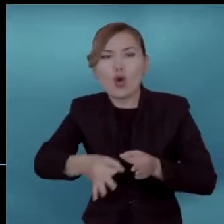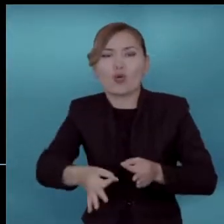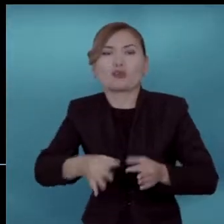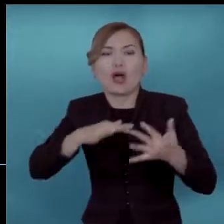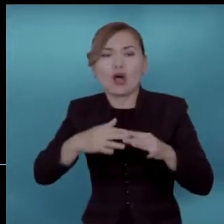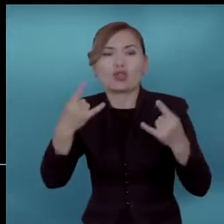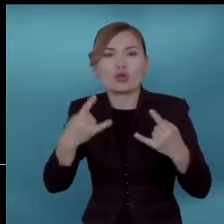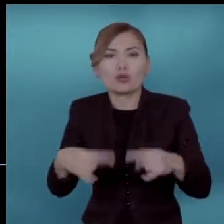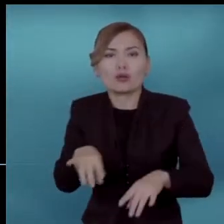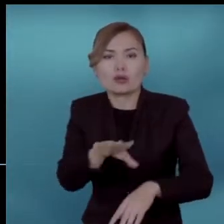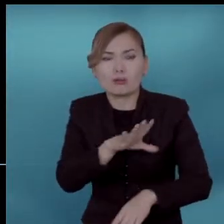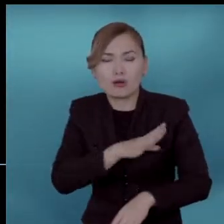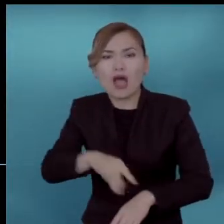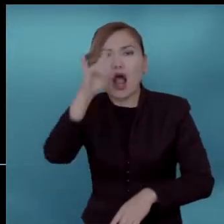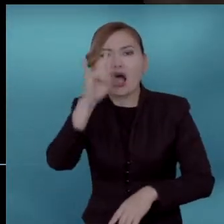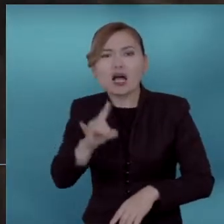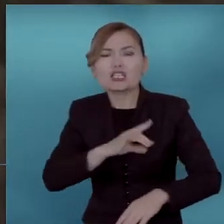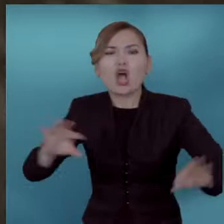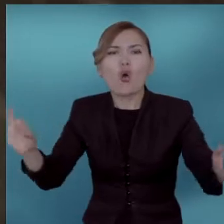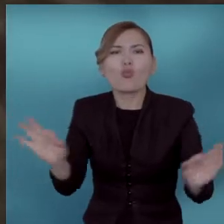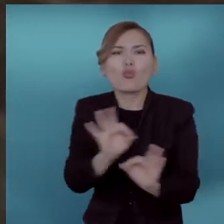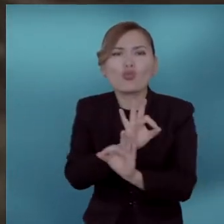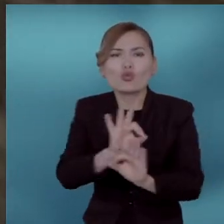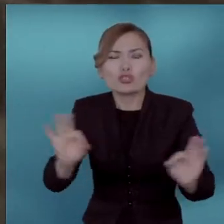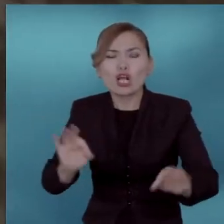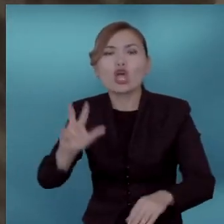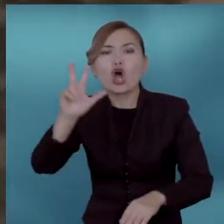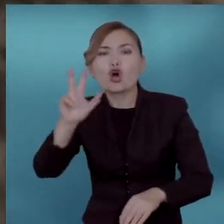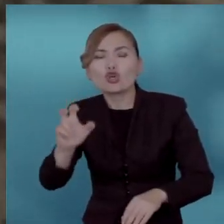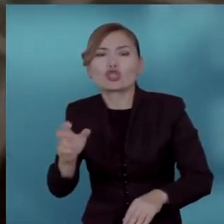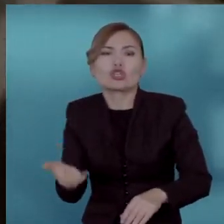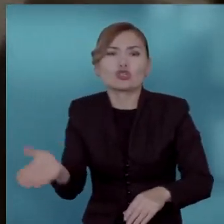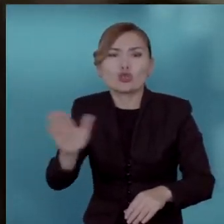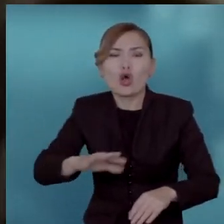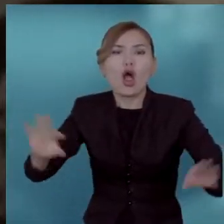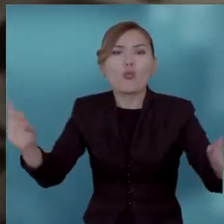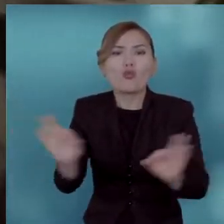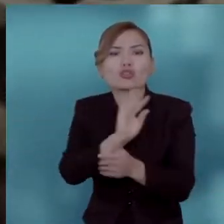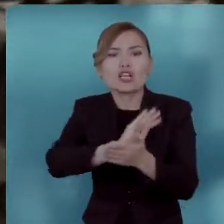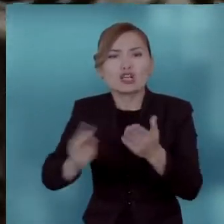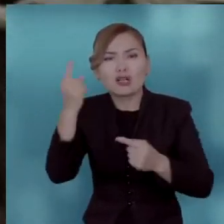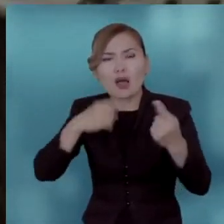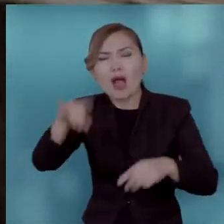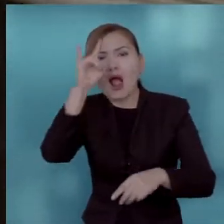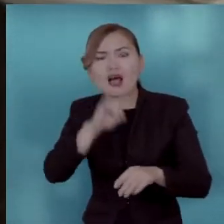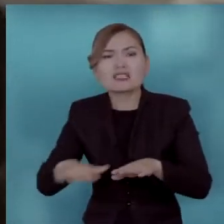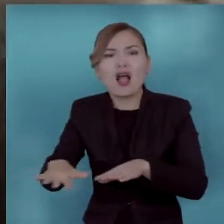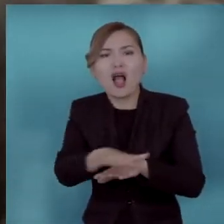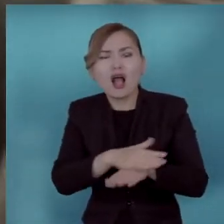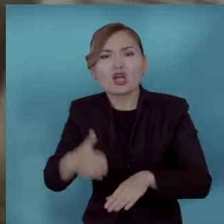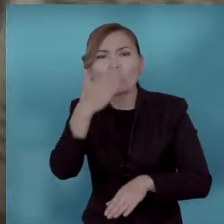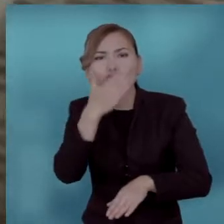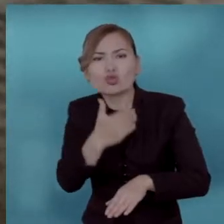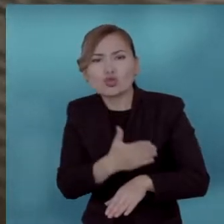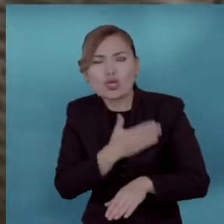Отырар ауданында дүниеге келген. Қазақтың музыка әлеміне 300-ге жуық шығарманы жазып қалдырған Шәмшіні қазақ халқы